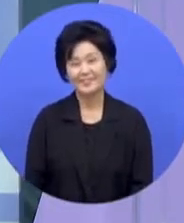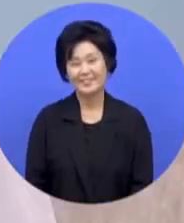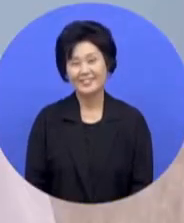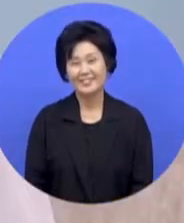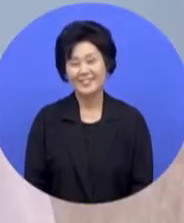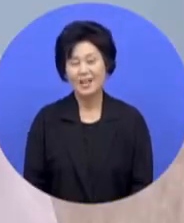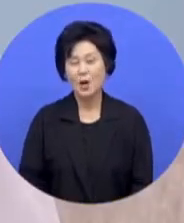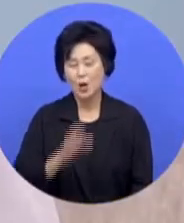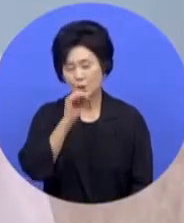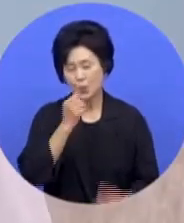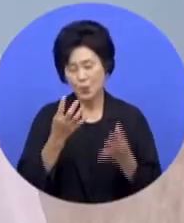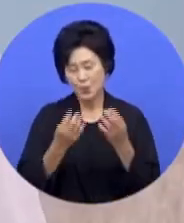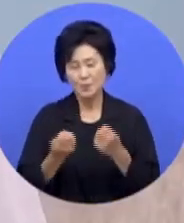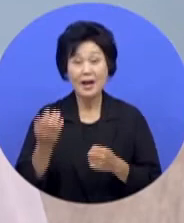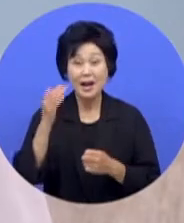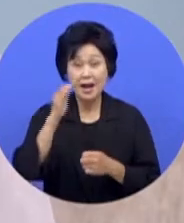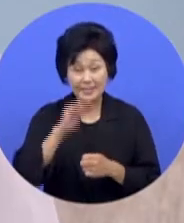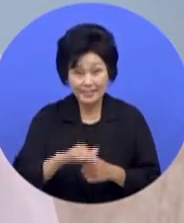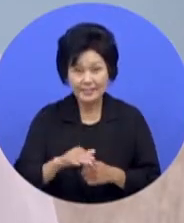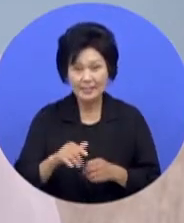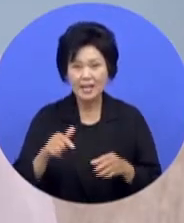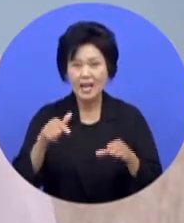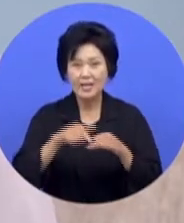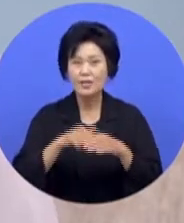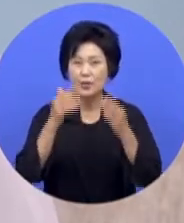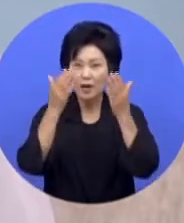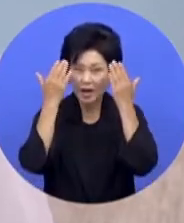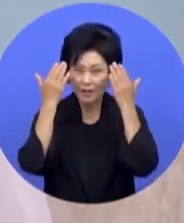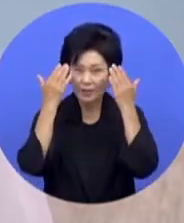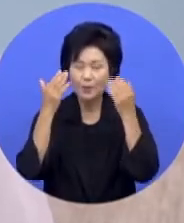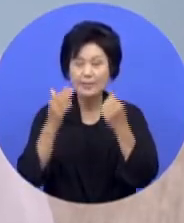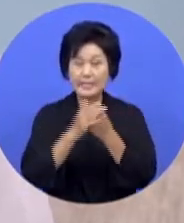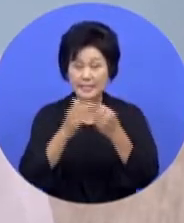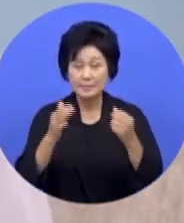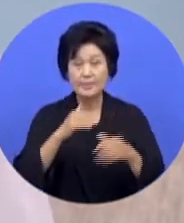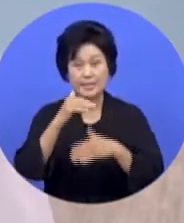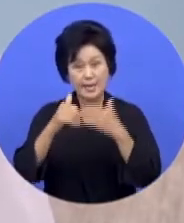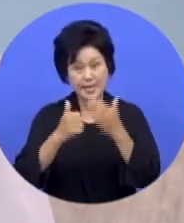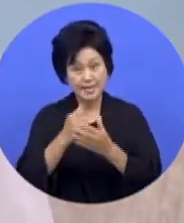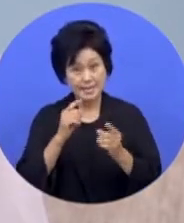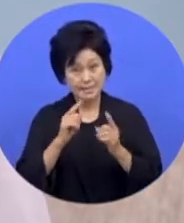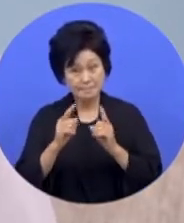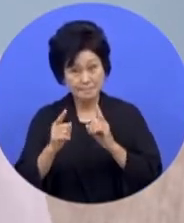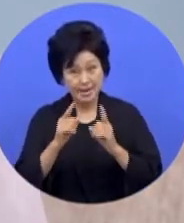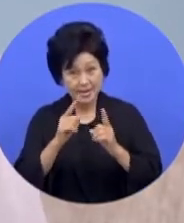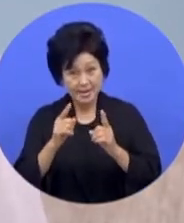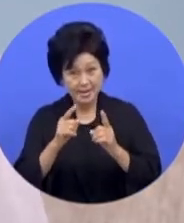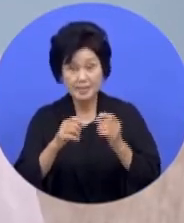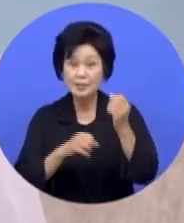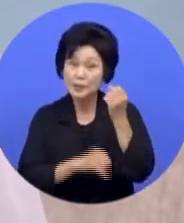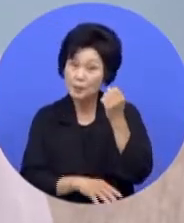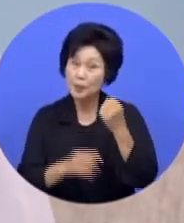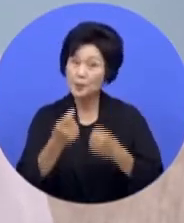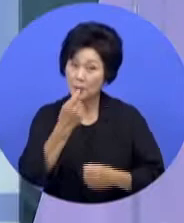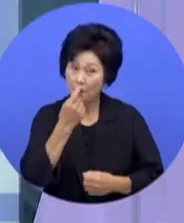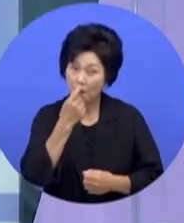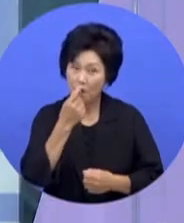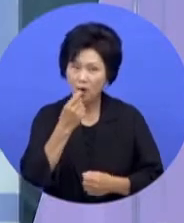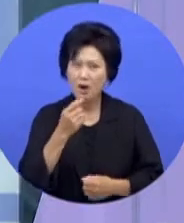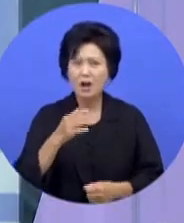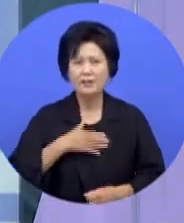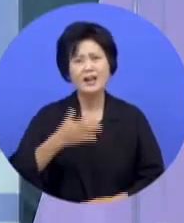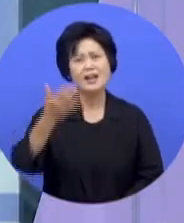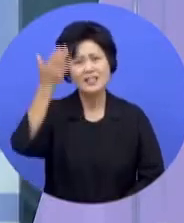일단은 기독학교니까 말씀 베이스로 이제 배우는 거잖아요. 예. 사실은 제가 이제 썬데이 크리스찬이었어요. 예.